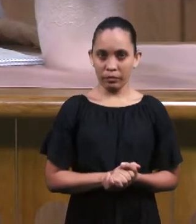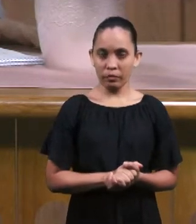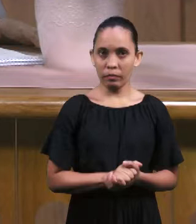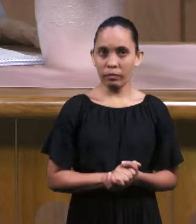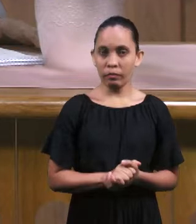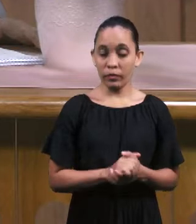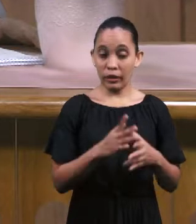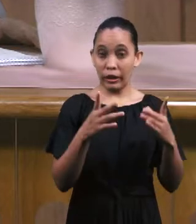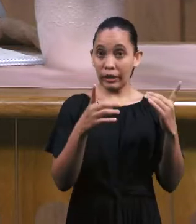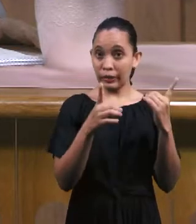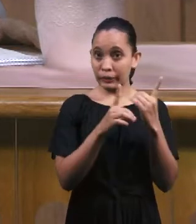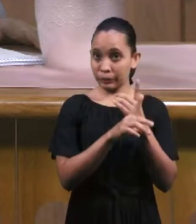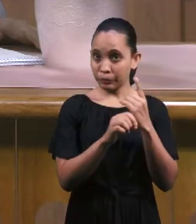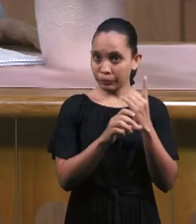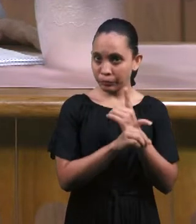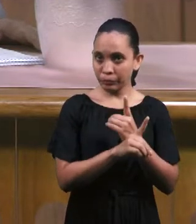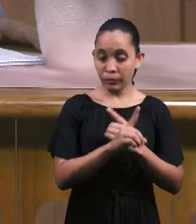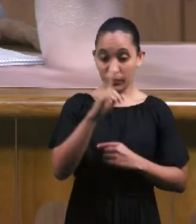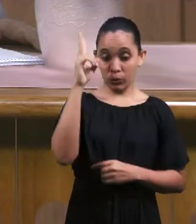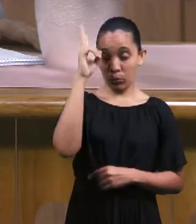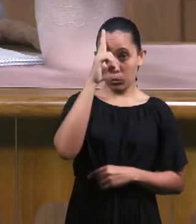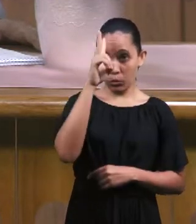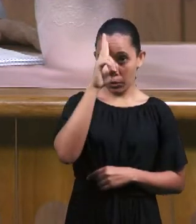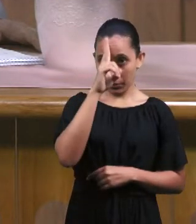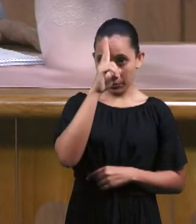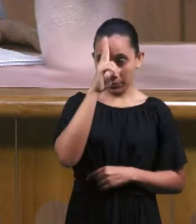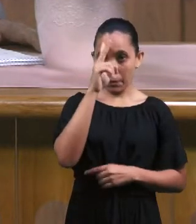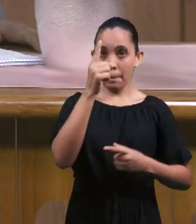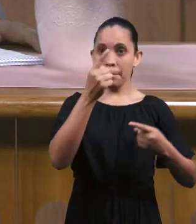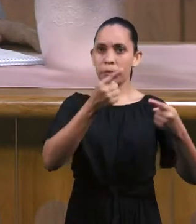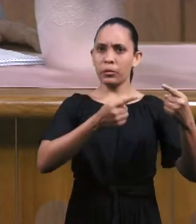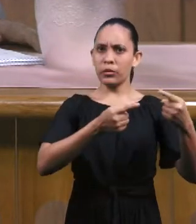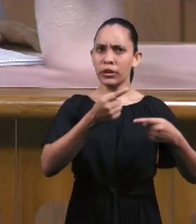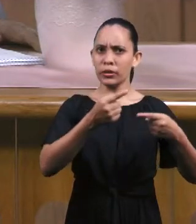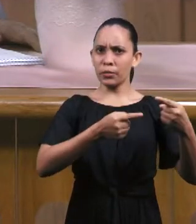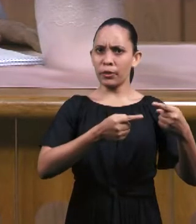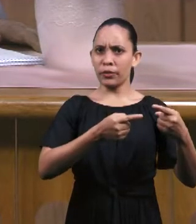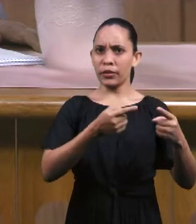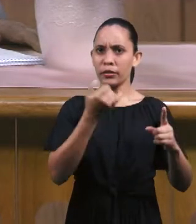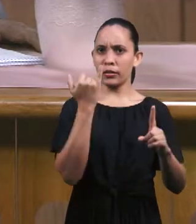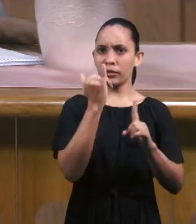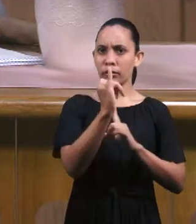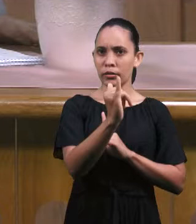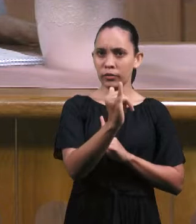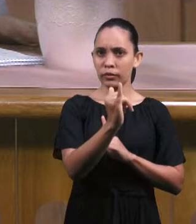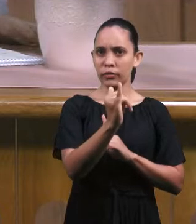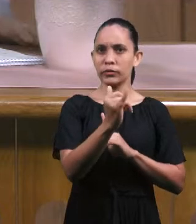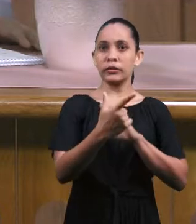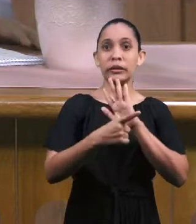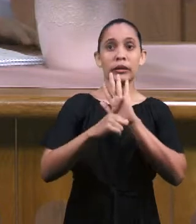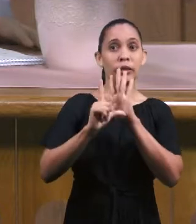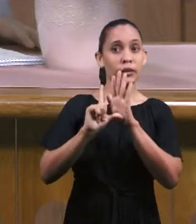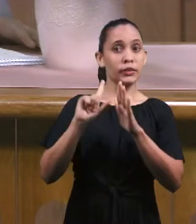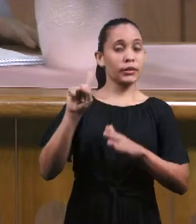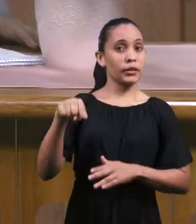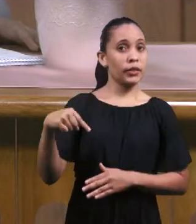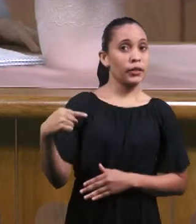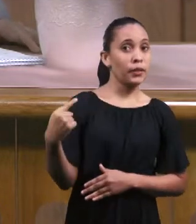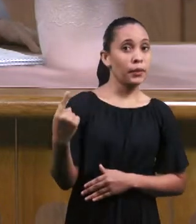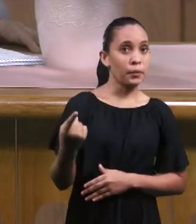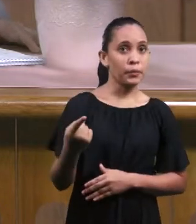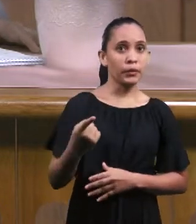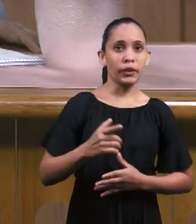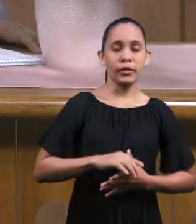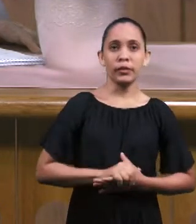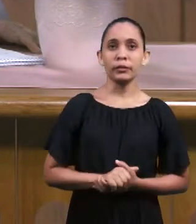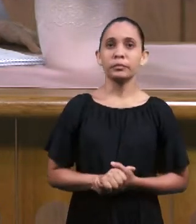dans l'aspect quels ont été les résultats avant et après de la délivrance provoquée par la lecture de la parole